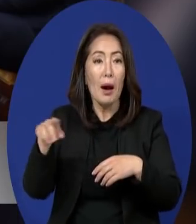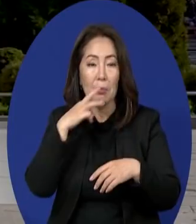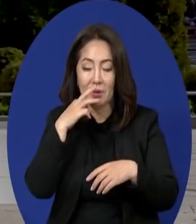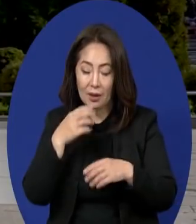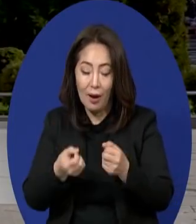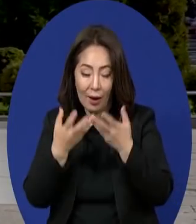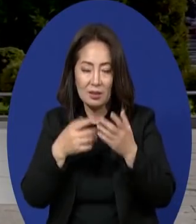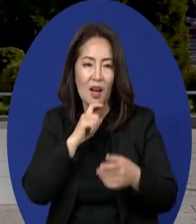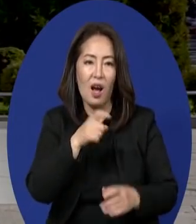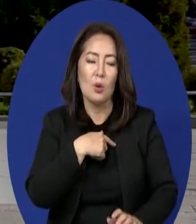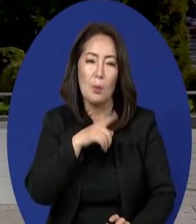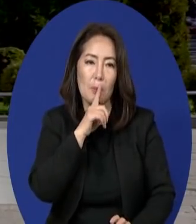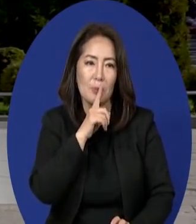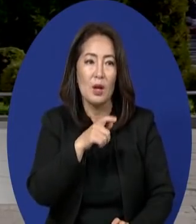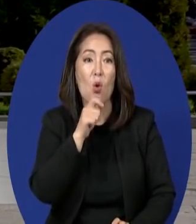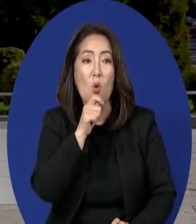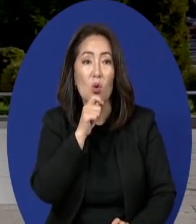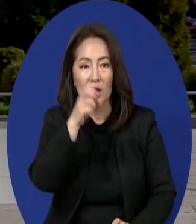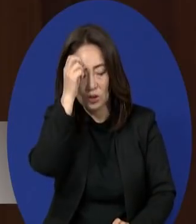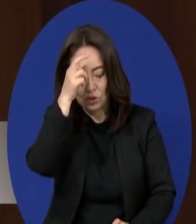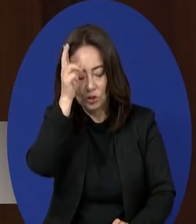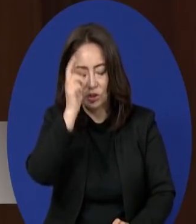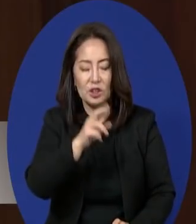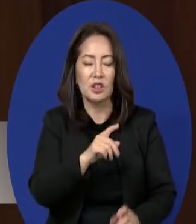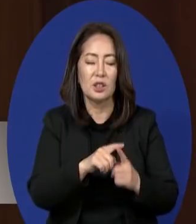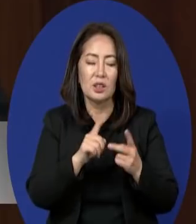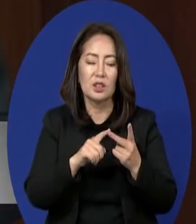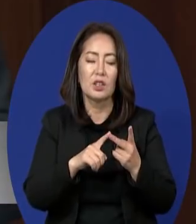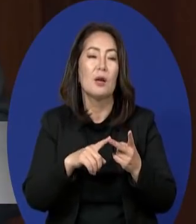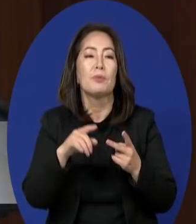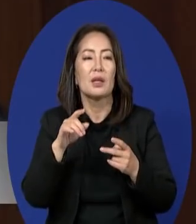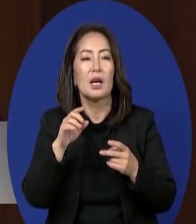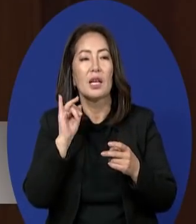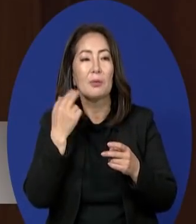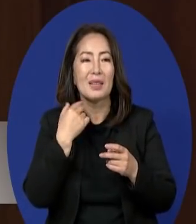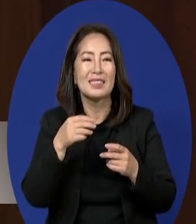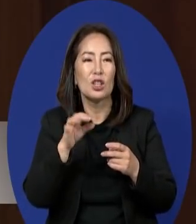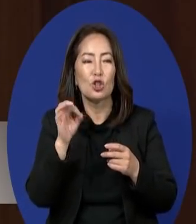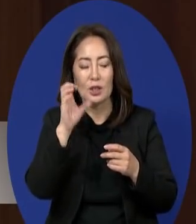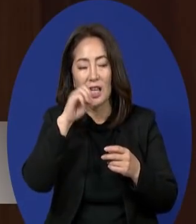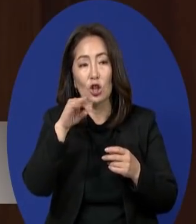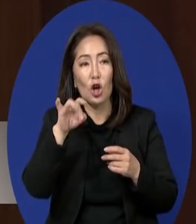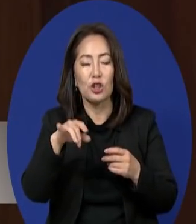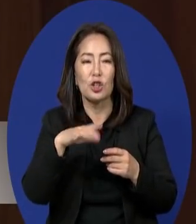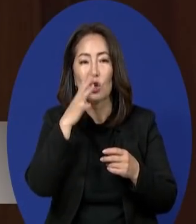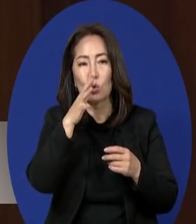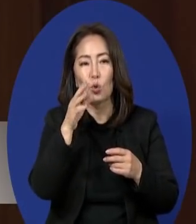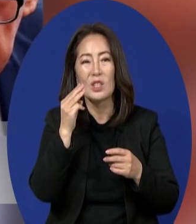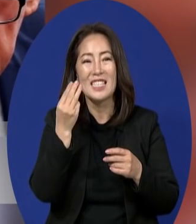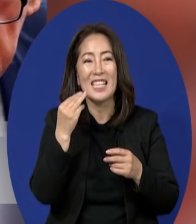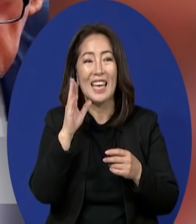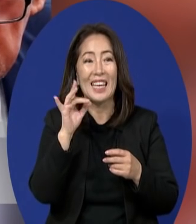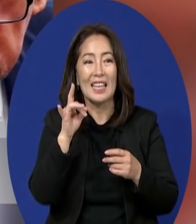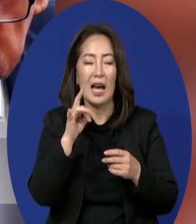байна. Үүнээс гадна Украины ерөнхийлөгч Зеленский, Британы ерөнхий сайд асан Тони Блэр, Колумбийн дуучин Шакира, Германы супер